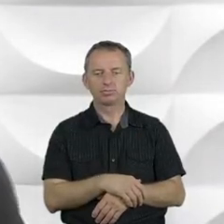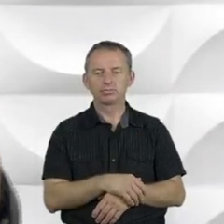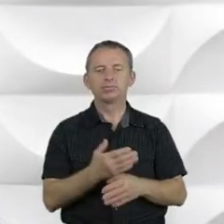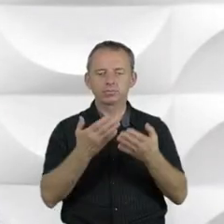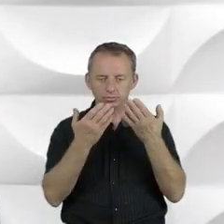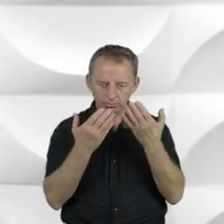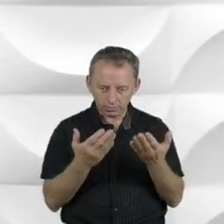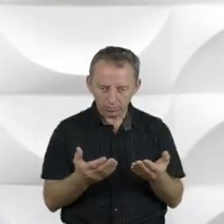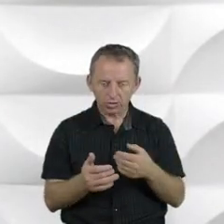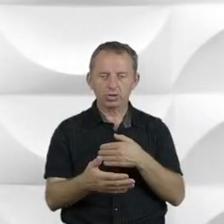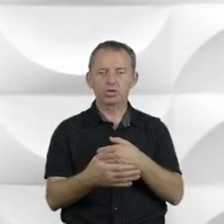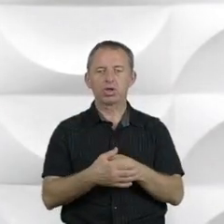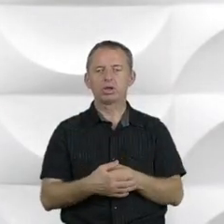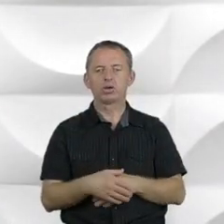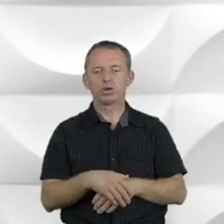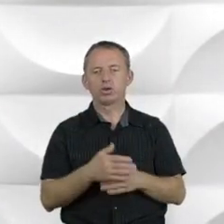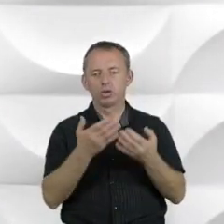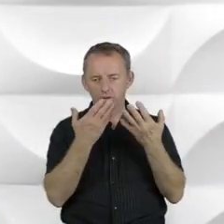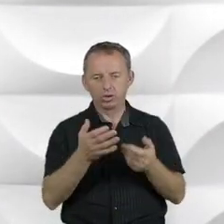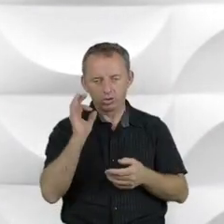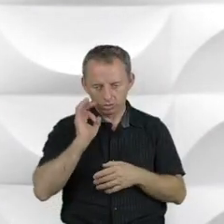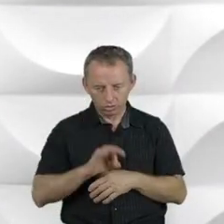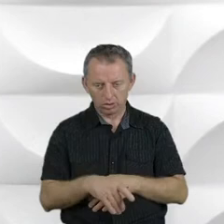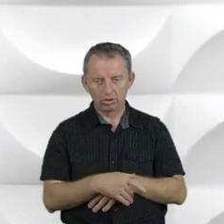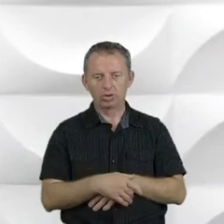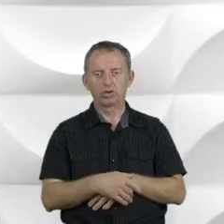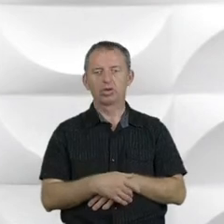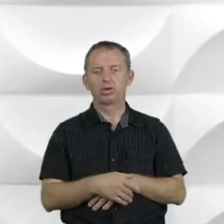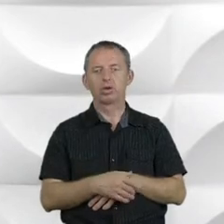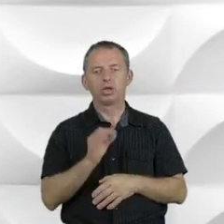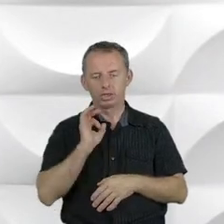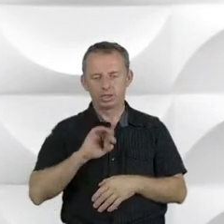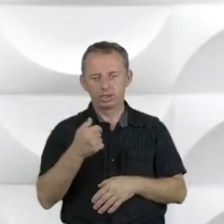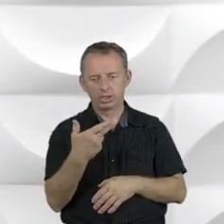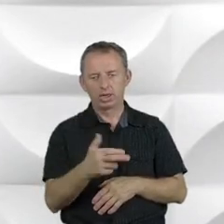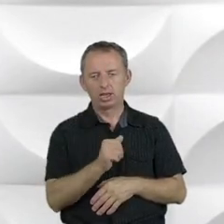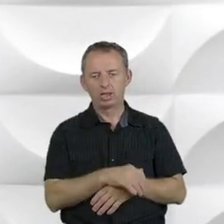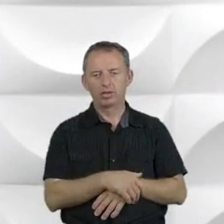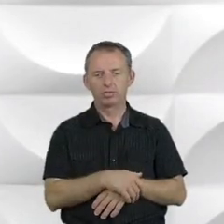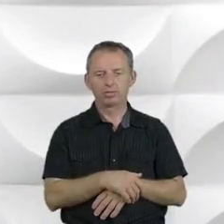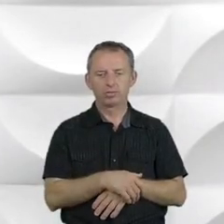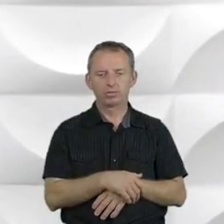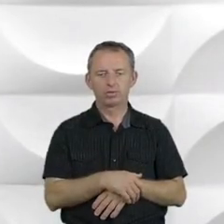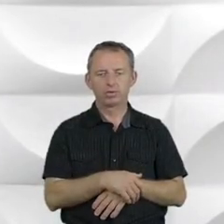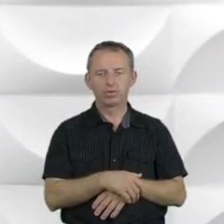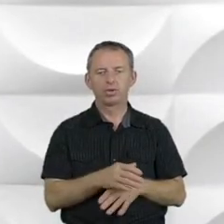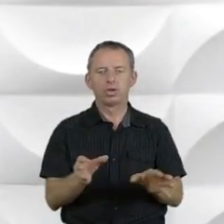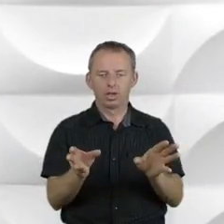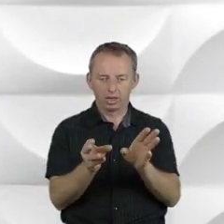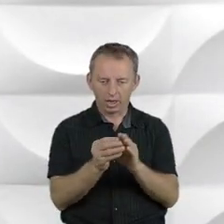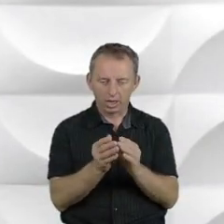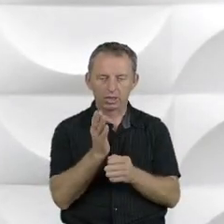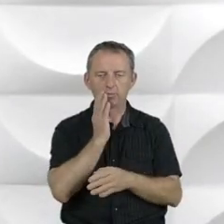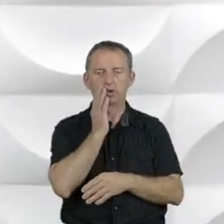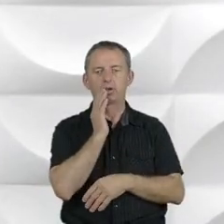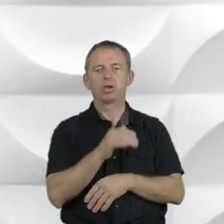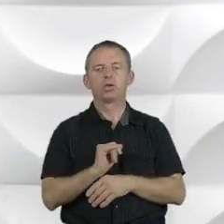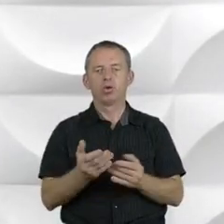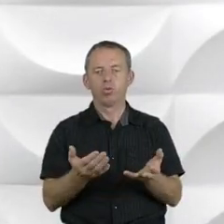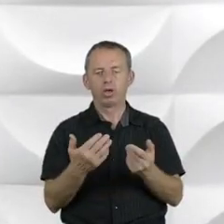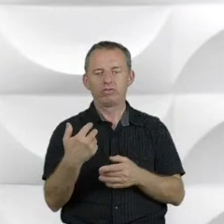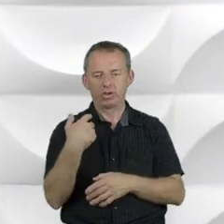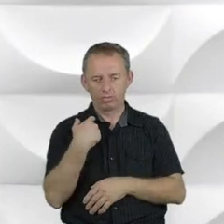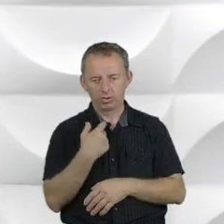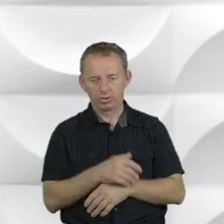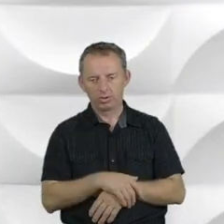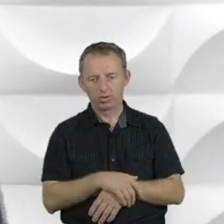Dziękuję za żonę, dziękuję za córkę szczególnie i za syna. Razem mieszkamy, a więc to łatwiej było.